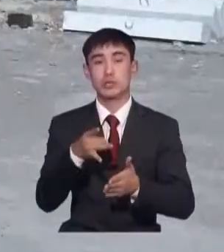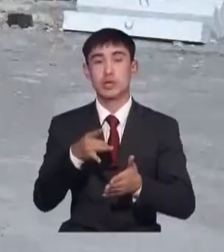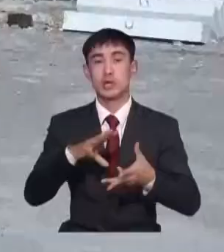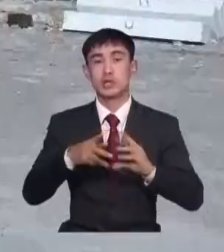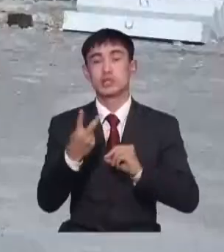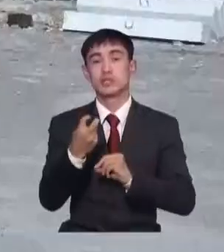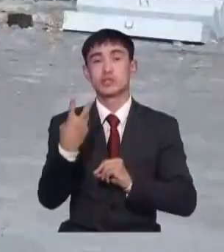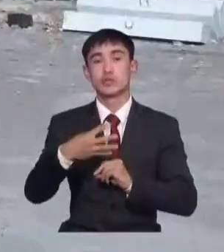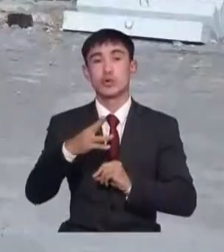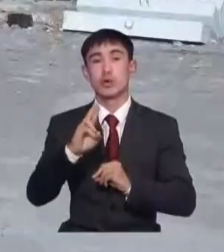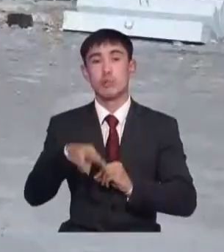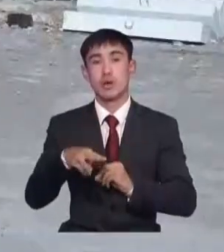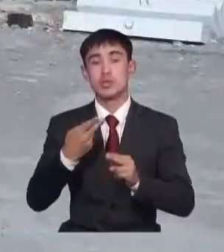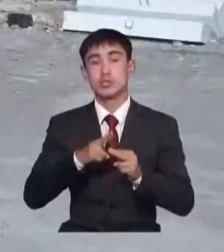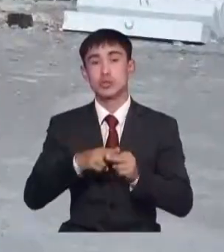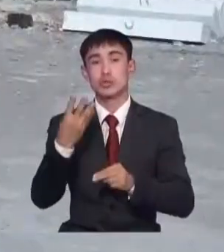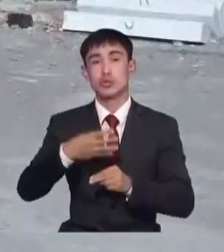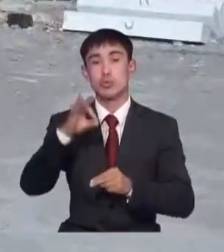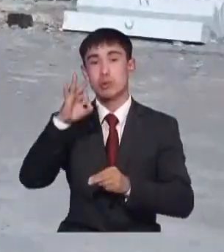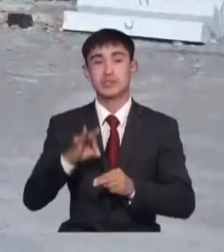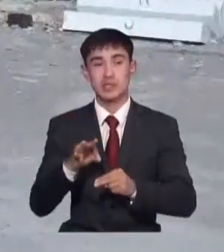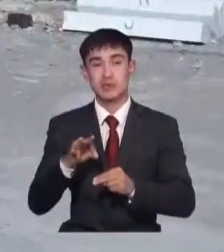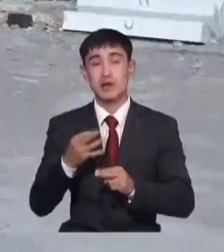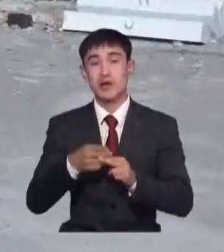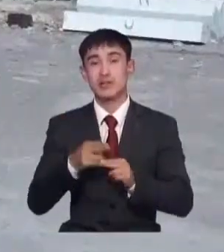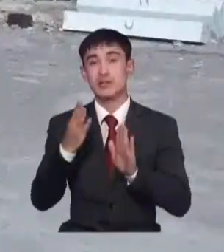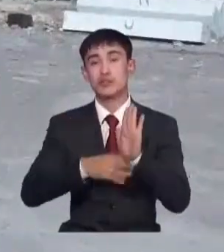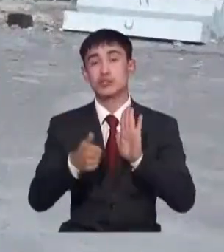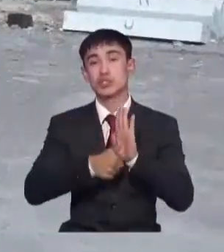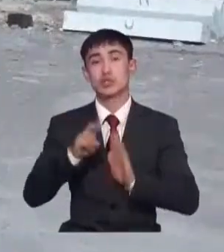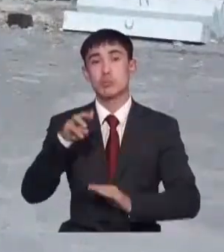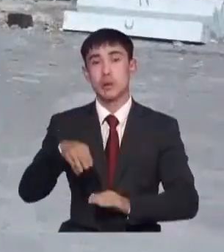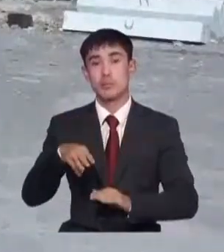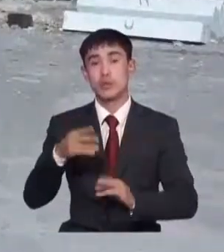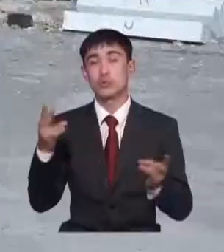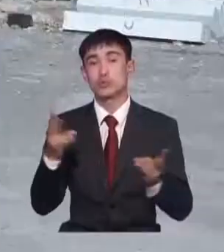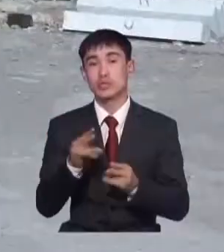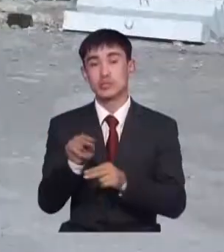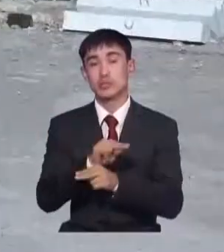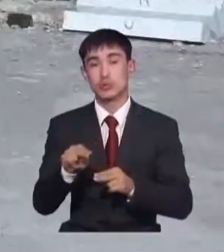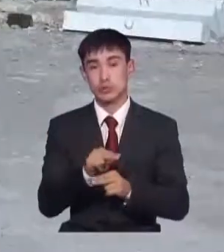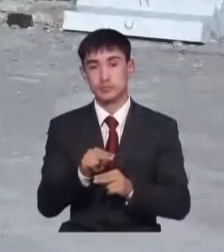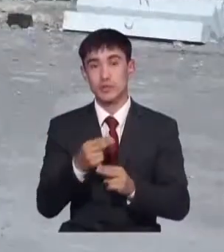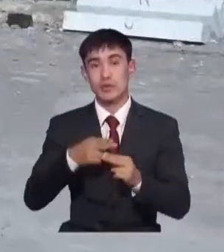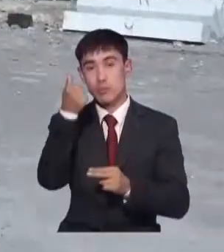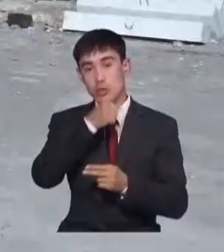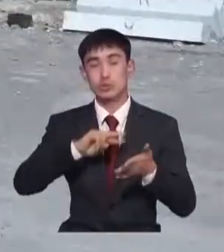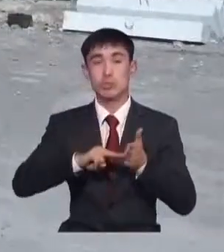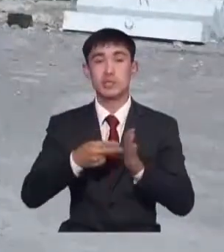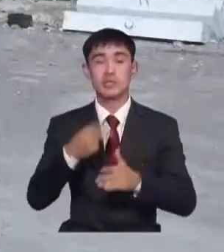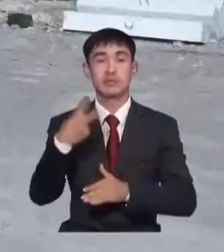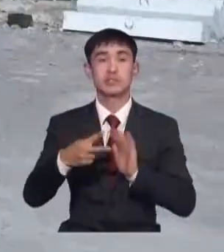составляет 240 километров, из которых 40%, это 96 километров, нуждаются в ремонте. В этом году